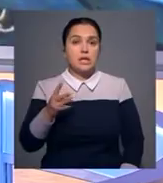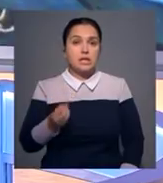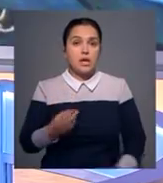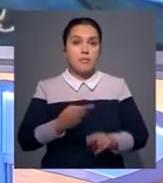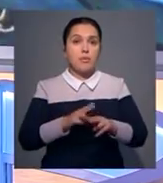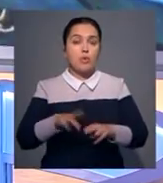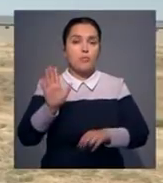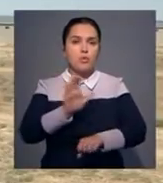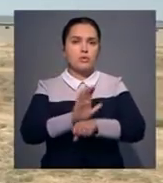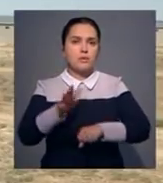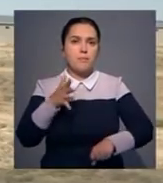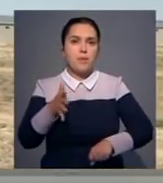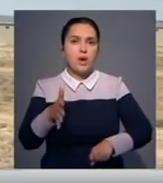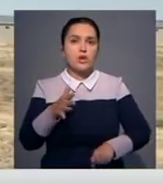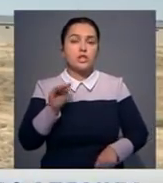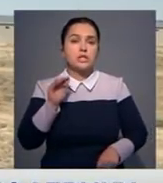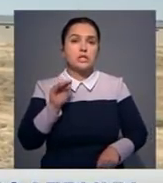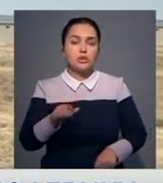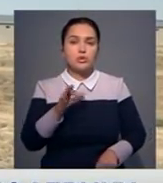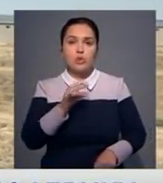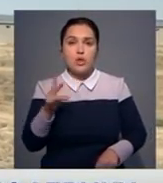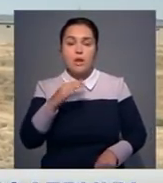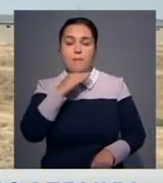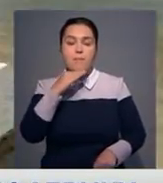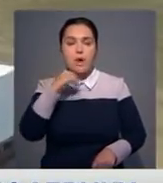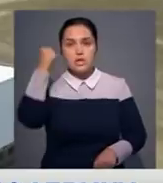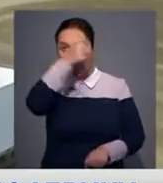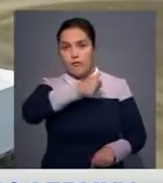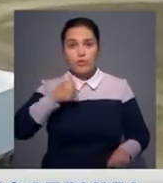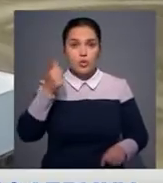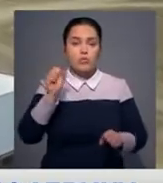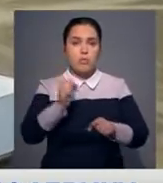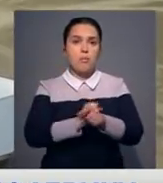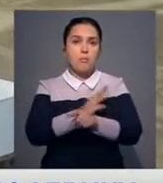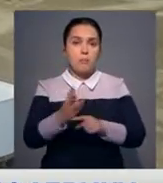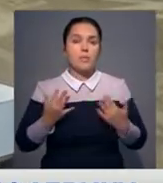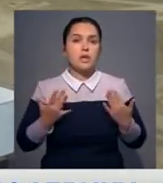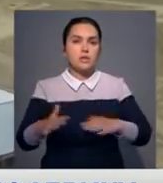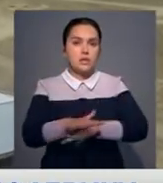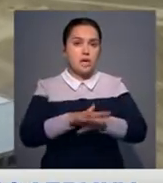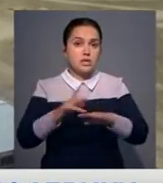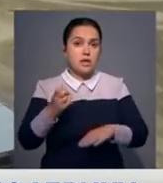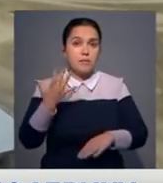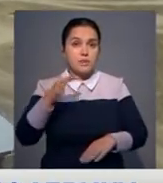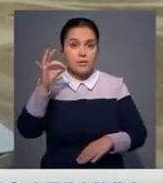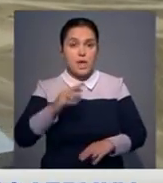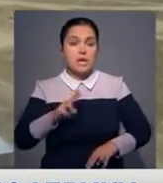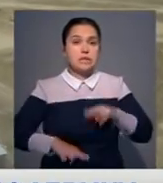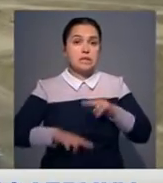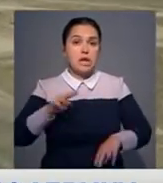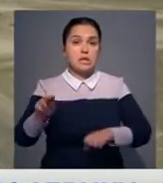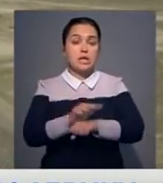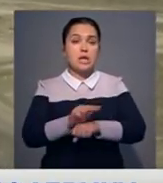Мощность предприятия составит 5000 тонн мяса птицы в год. Продукция сможет покрыть потребности населения региона на